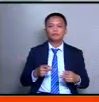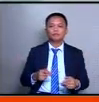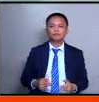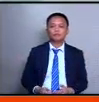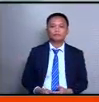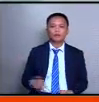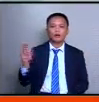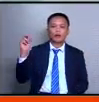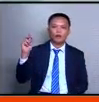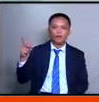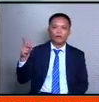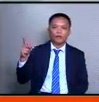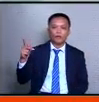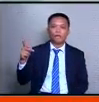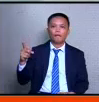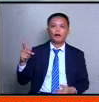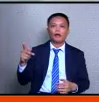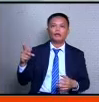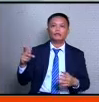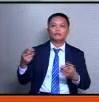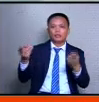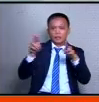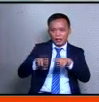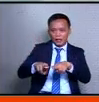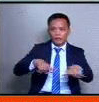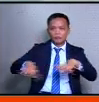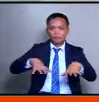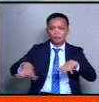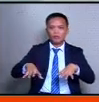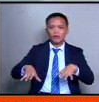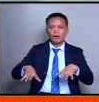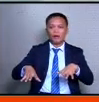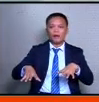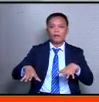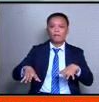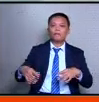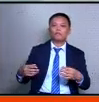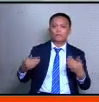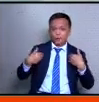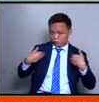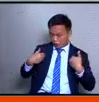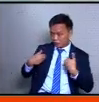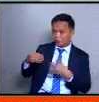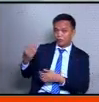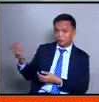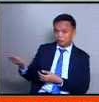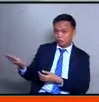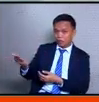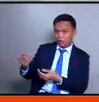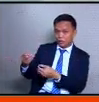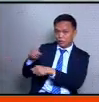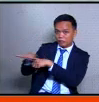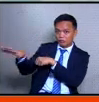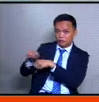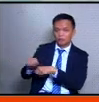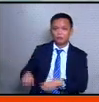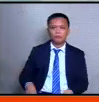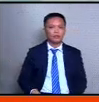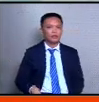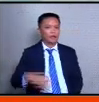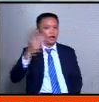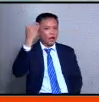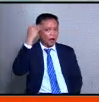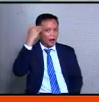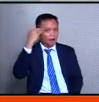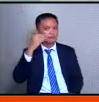ay okay kahit na magkaroon ng the big one? Meron ba kayo mairekomenda, masasabi? Dapat to alamin na sino mga designers